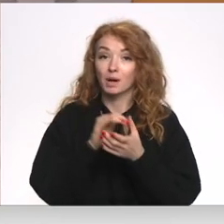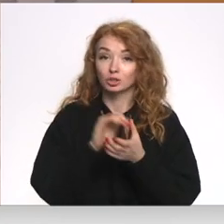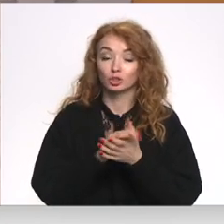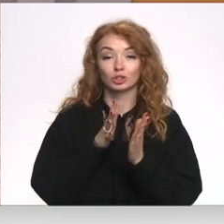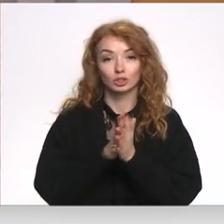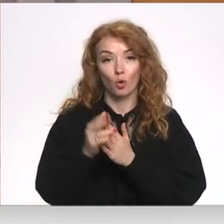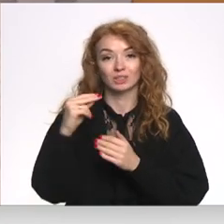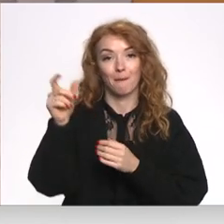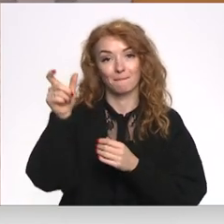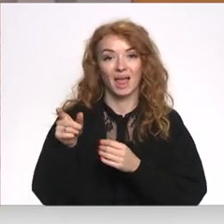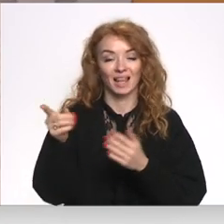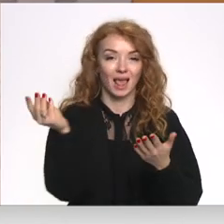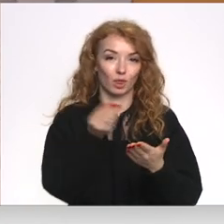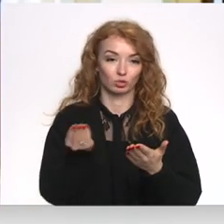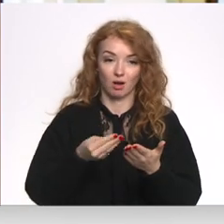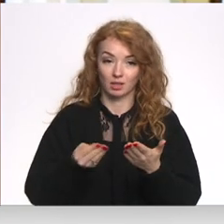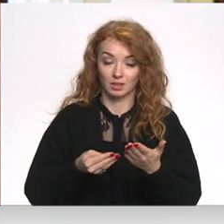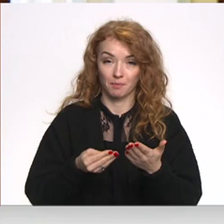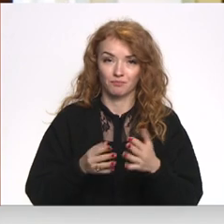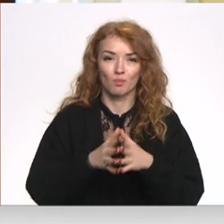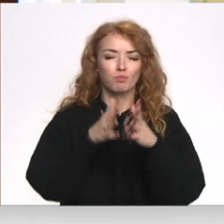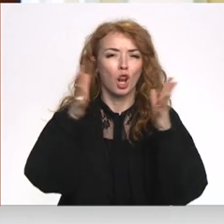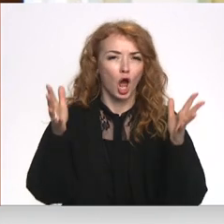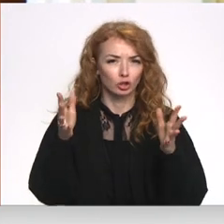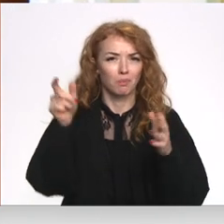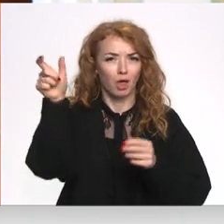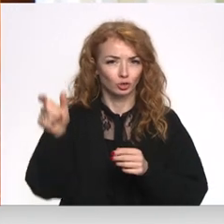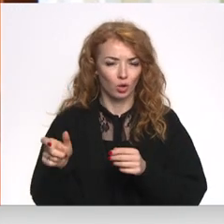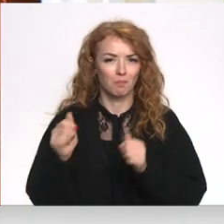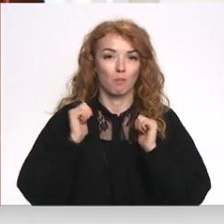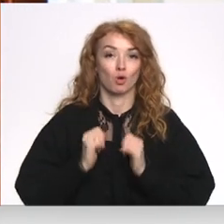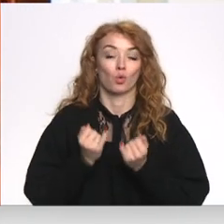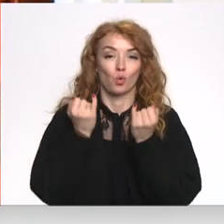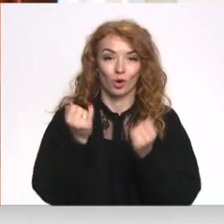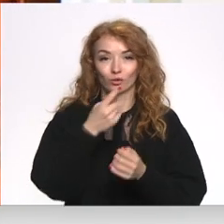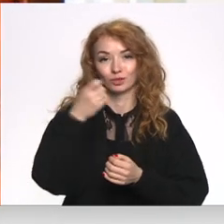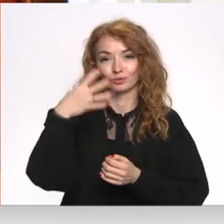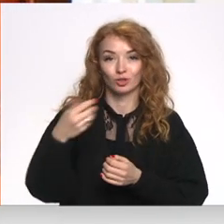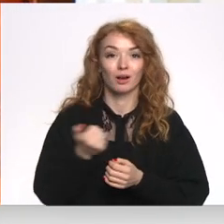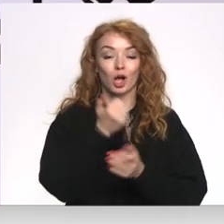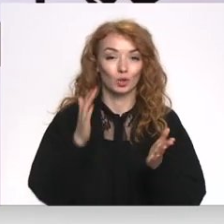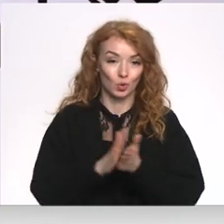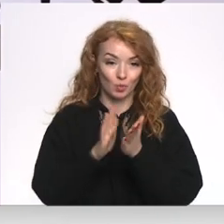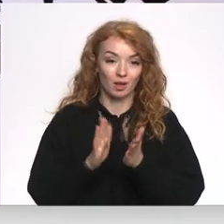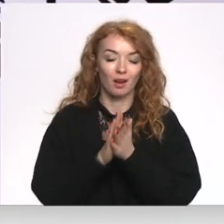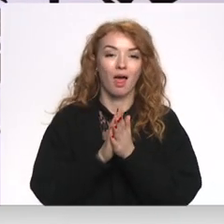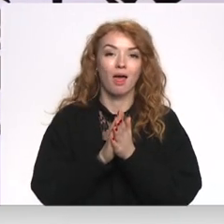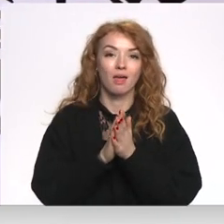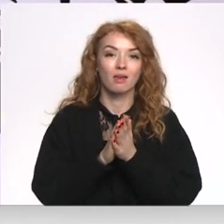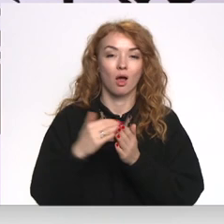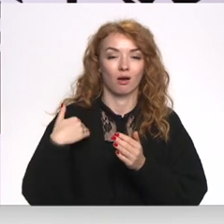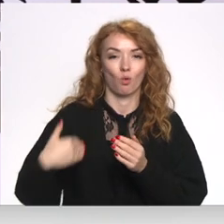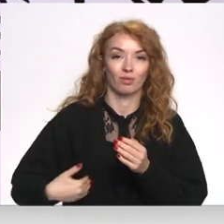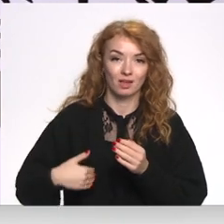ar Indriķa Zebariņa ilustrācijām. Tik plāša personība par godu mākslinieka 140 gadu jubilejai aptvērta